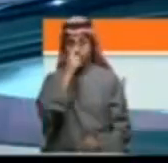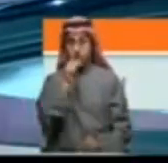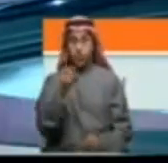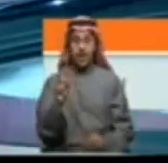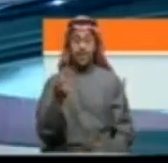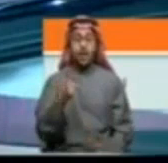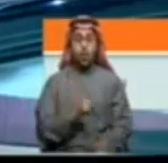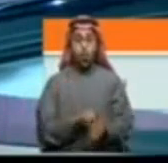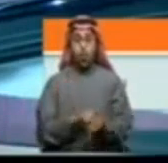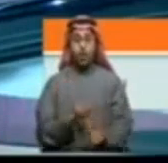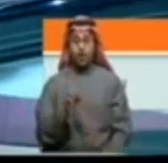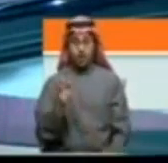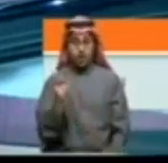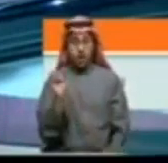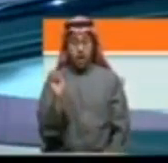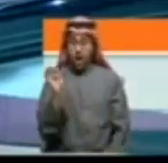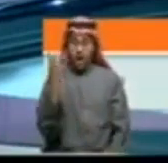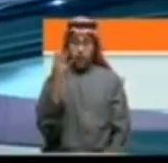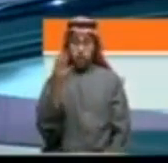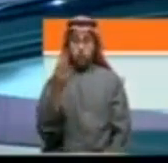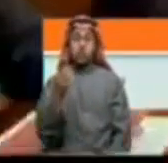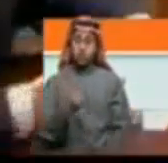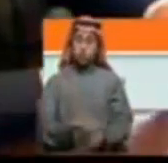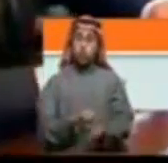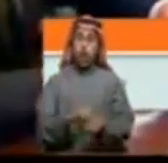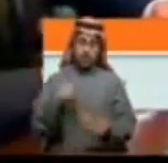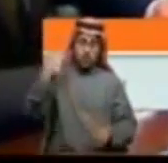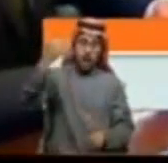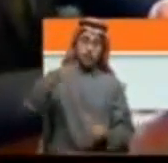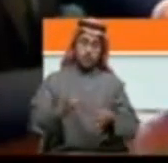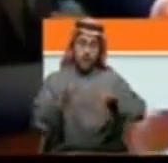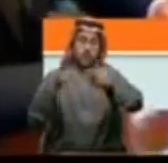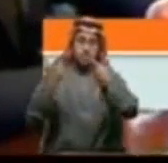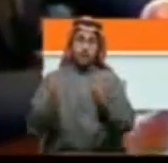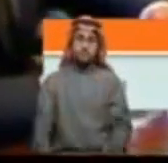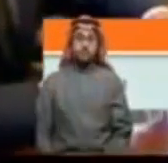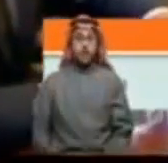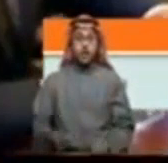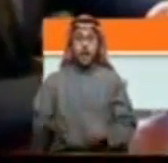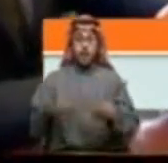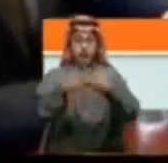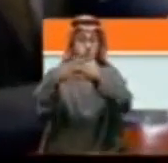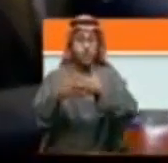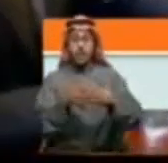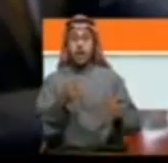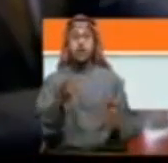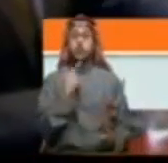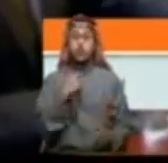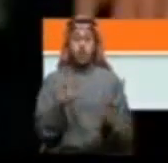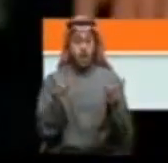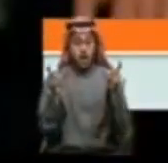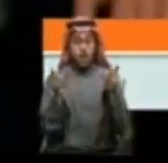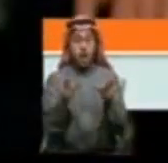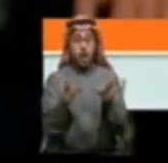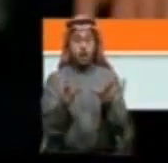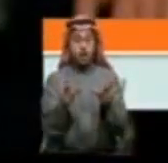الأمريكية ستنسحب على مدى فترة من الوقت، مضيفا القول إن بلاده تريد حماية حلفائها